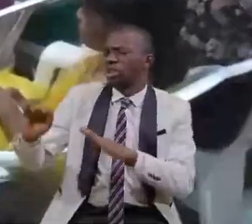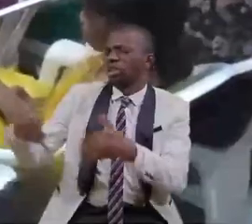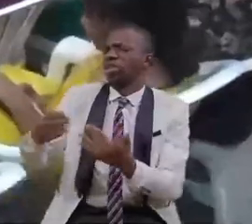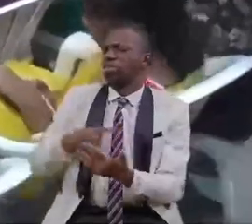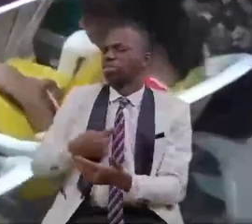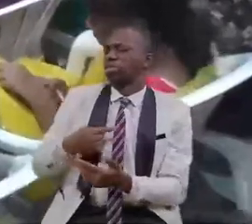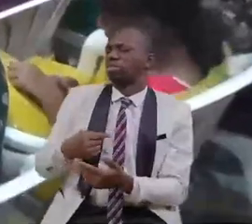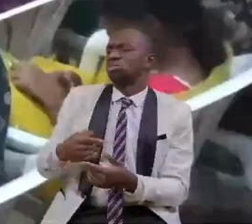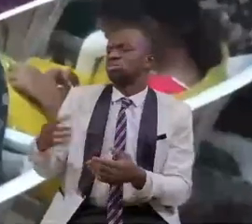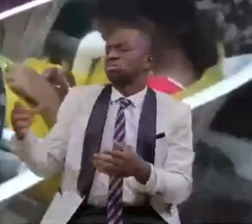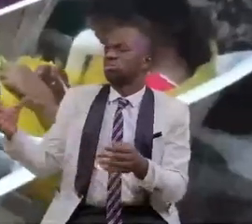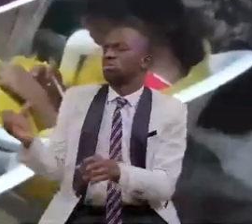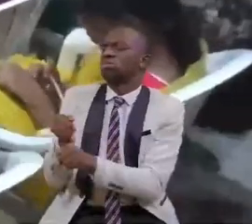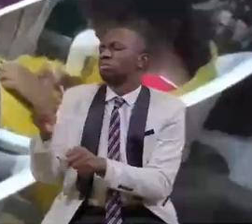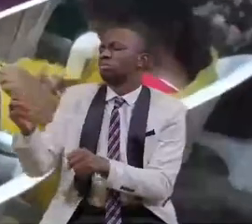en prison.